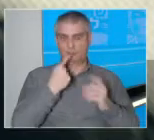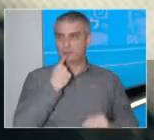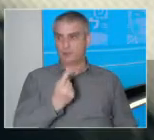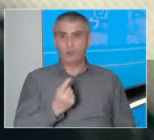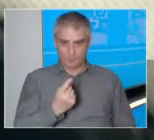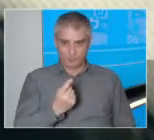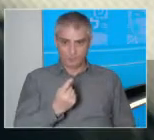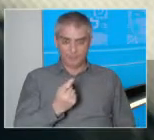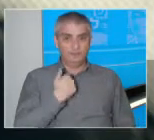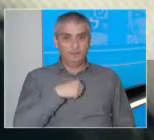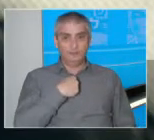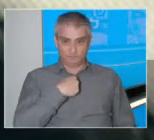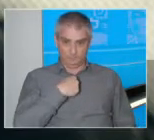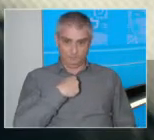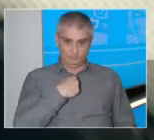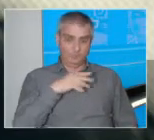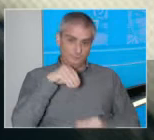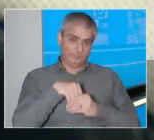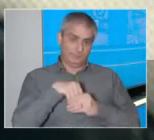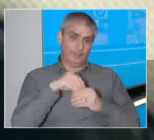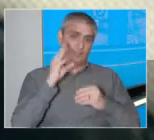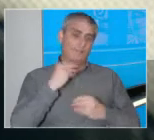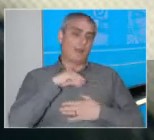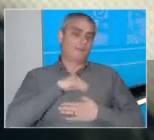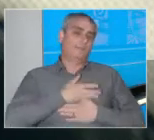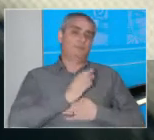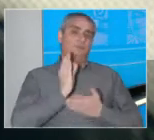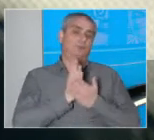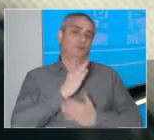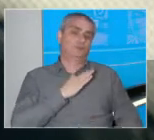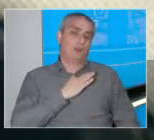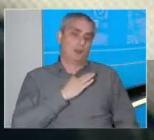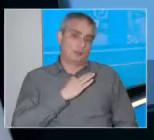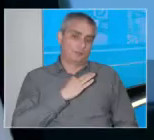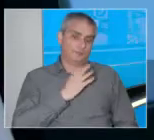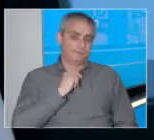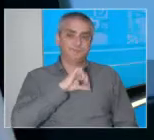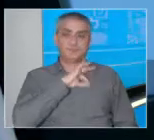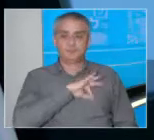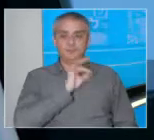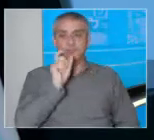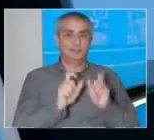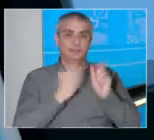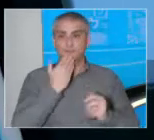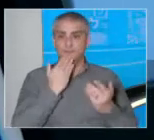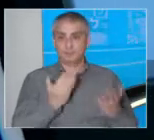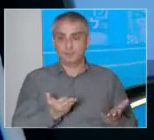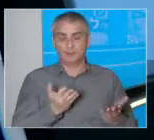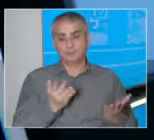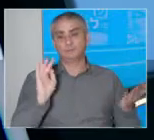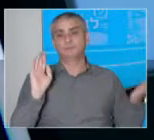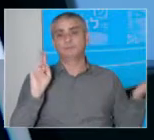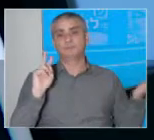אומר, אנחנו מצביעים עם המצפון שלנו, ועם האינטרסים של אזרחי ישראל,